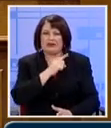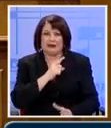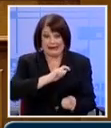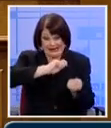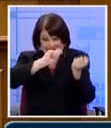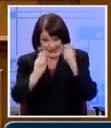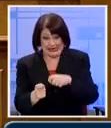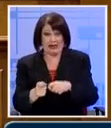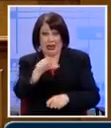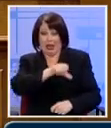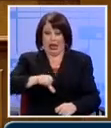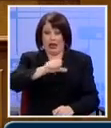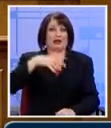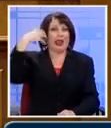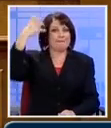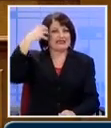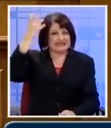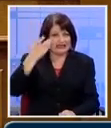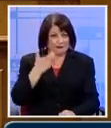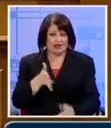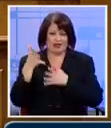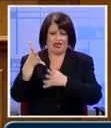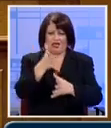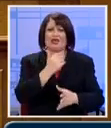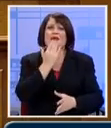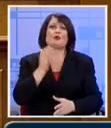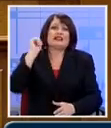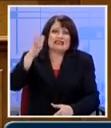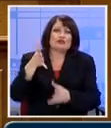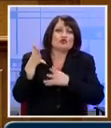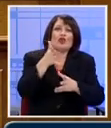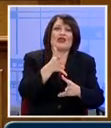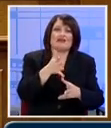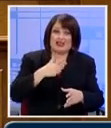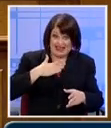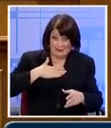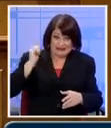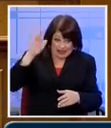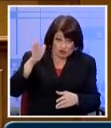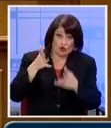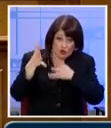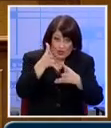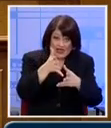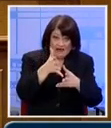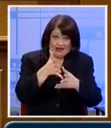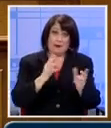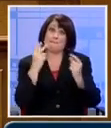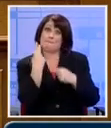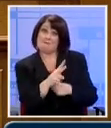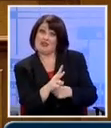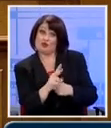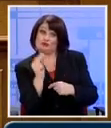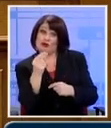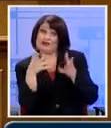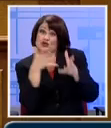επιστήμη, κανείς δεν μπορεί ταυτόχρονα να κοροϊδεύει τον ελληνικό λαό και τους ξένους, και τους δικούς του και τους απ' έξω, και τις συνιστώσεις και τις